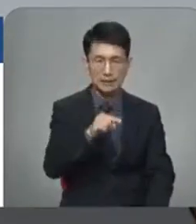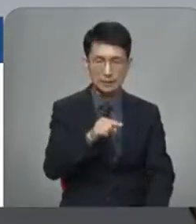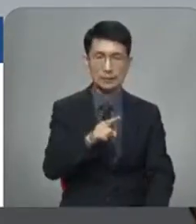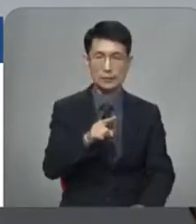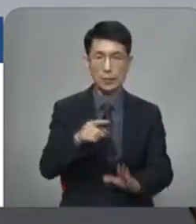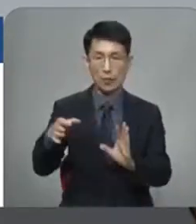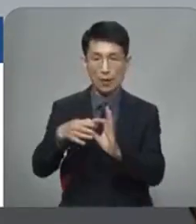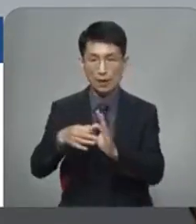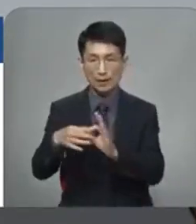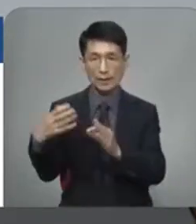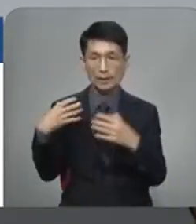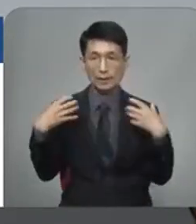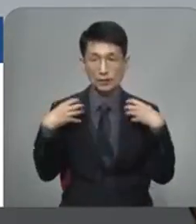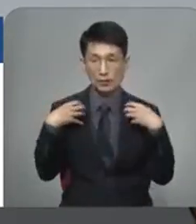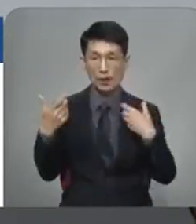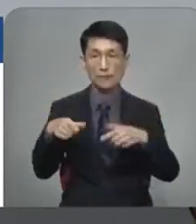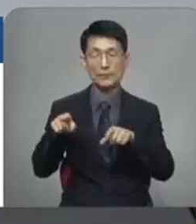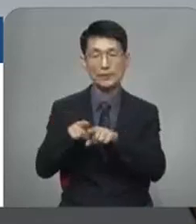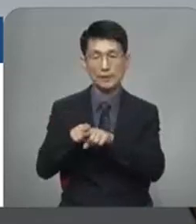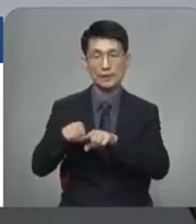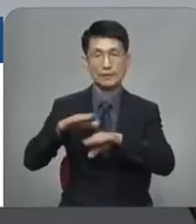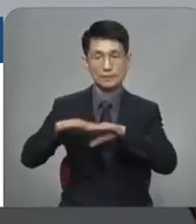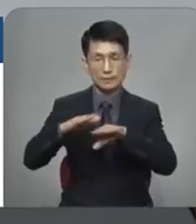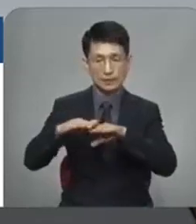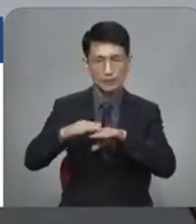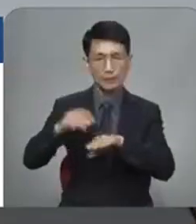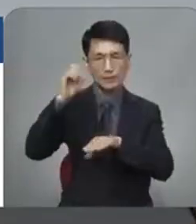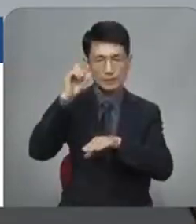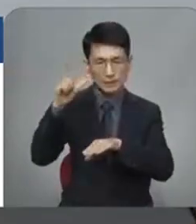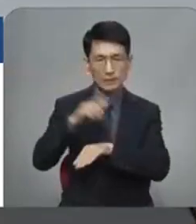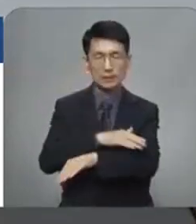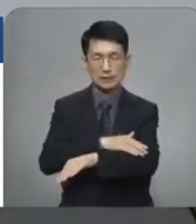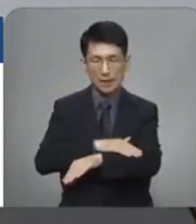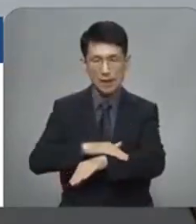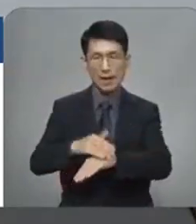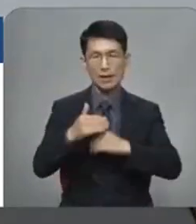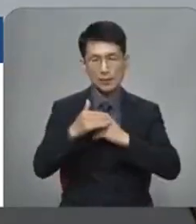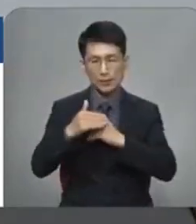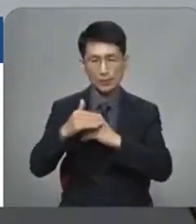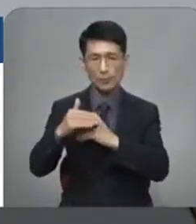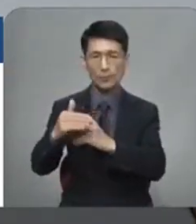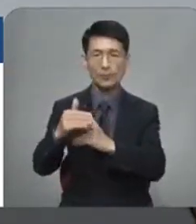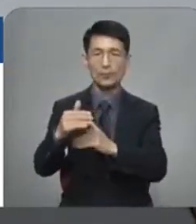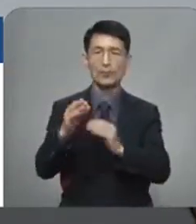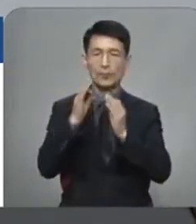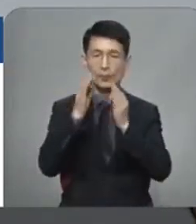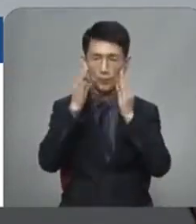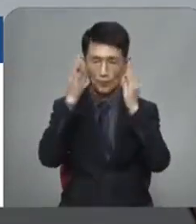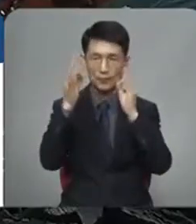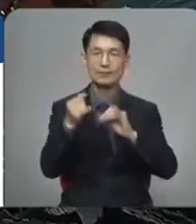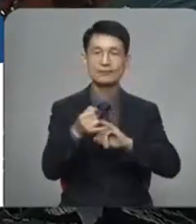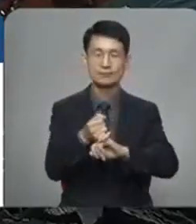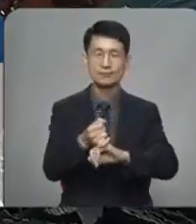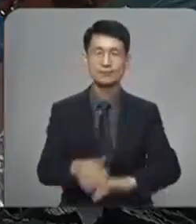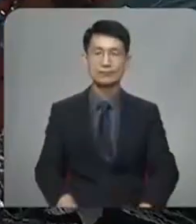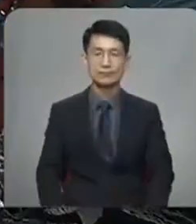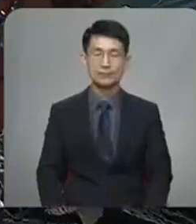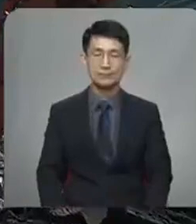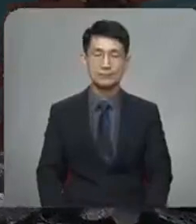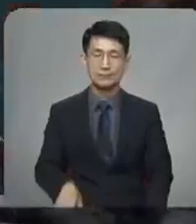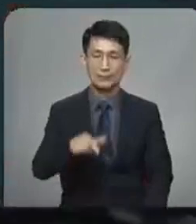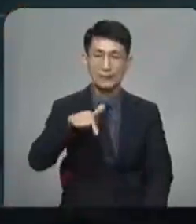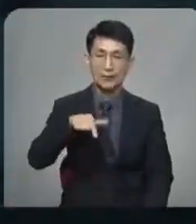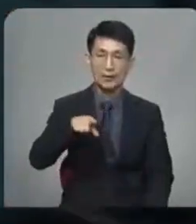함께 슬기롭게 해결하는 지역 주도의 규제 혁신 정책을 적극적으로 펼쳐나가겠습니다.